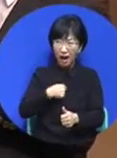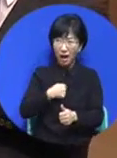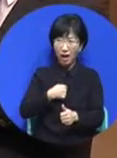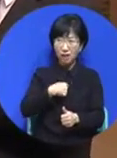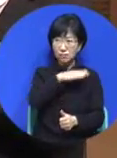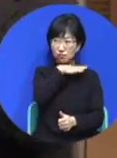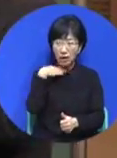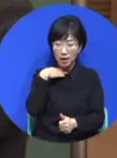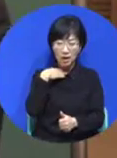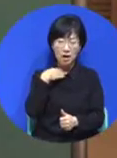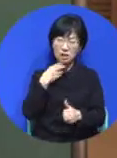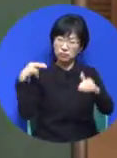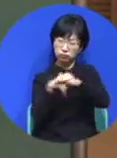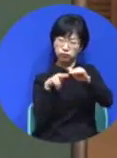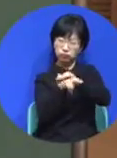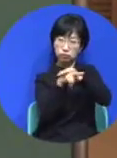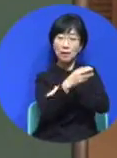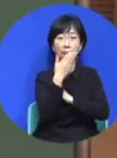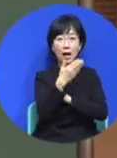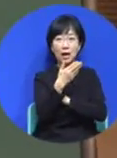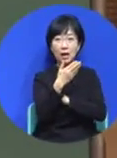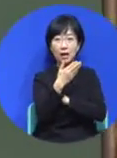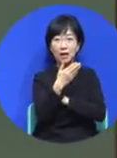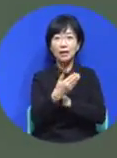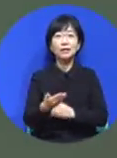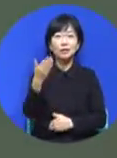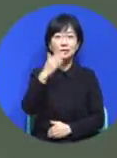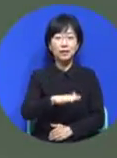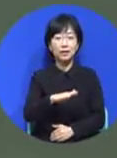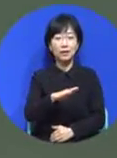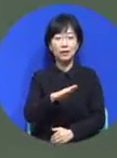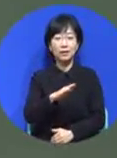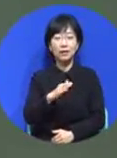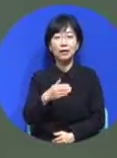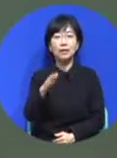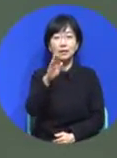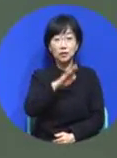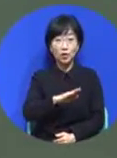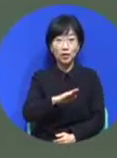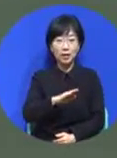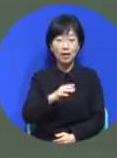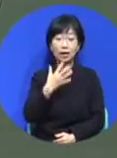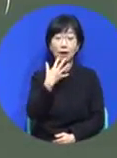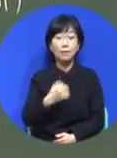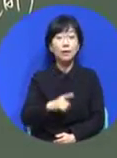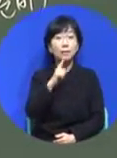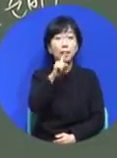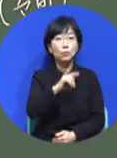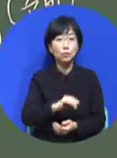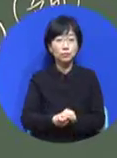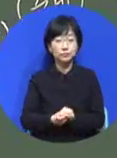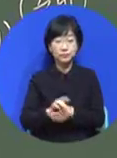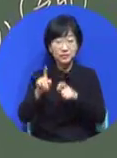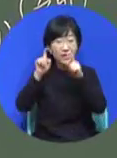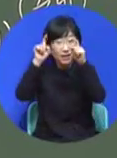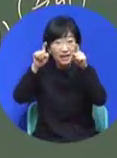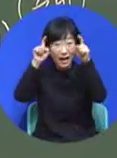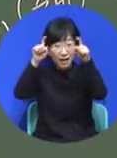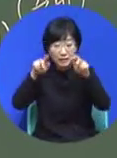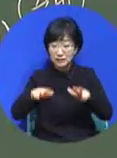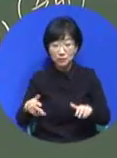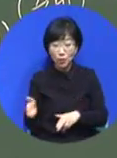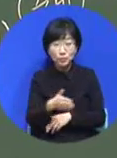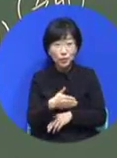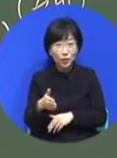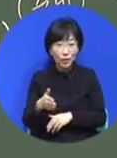then Isaac would have run away by himself. But all he said was this. 그것은 여호와께서 준비하실 것이다. The Lord